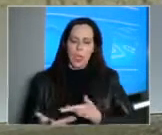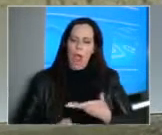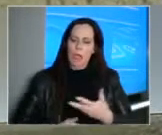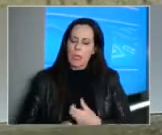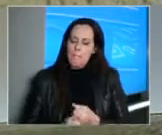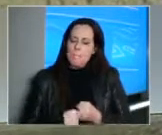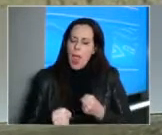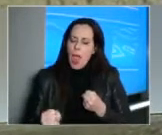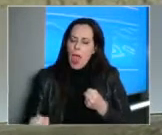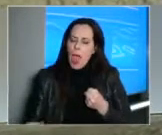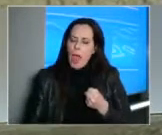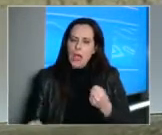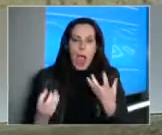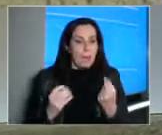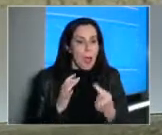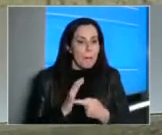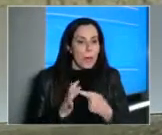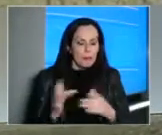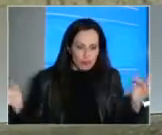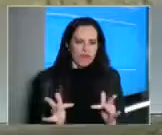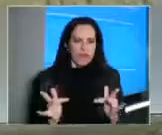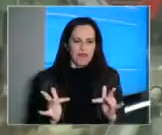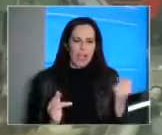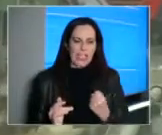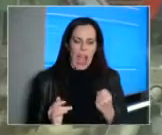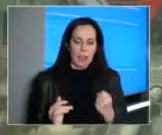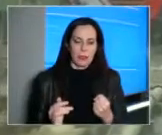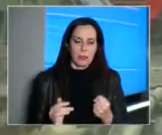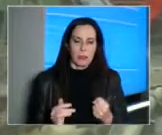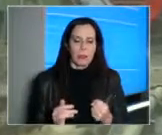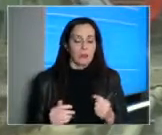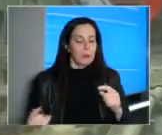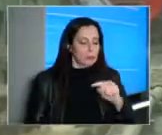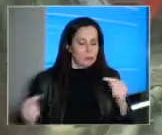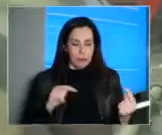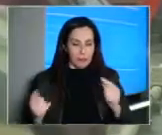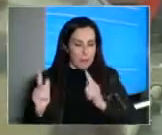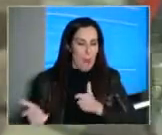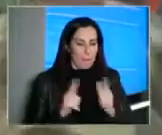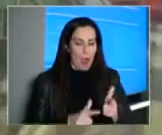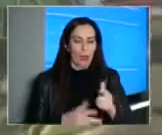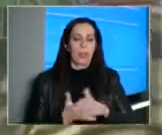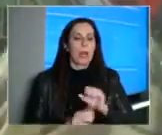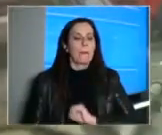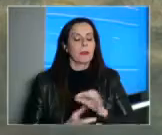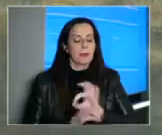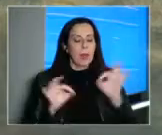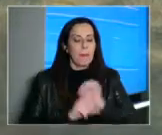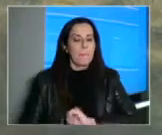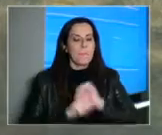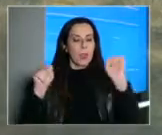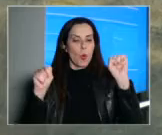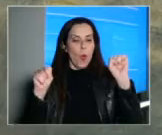מתוחים שלעיתים קרובות גולשים לעימותים חריפים. סבב המהלומות הנוכחי החל בפיגוע של ארגון טרור